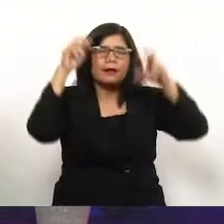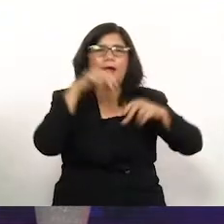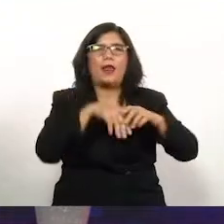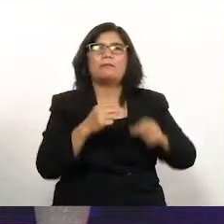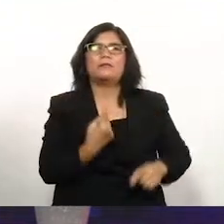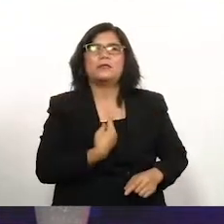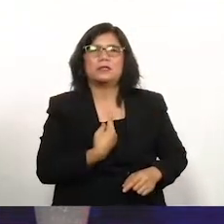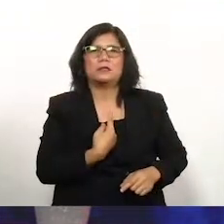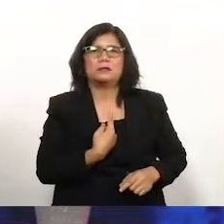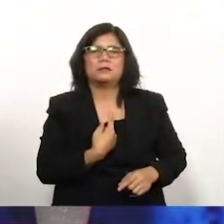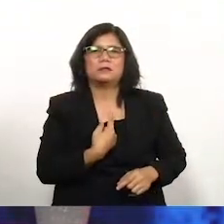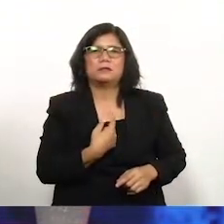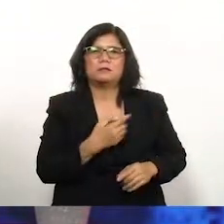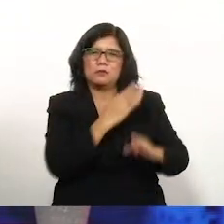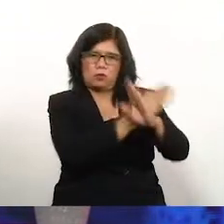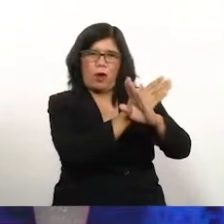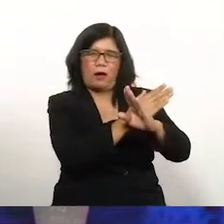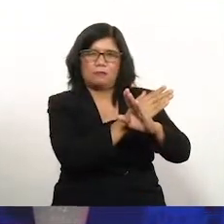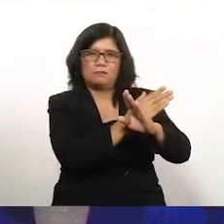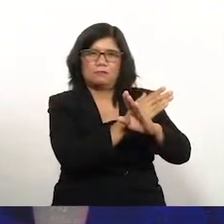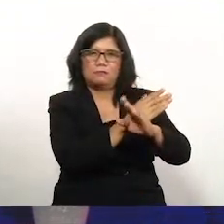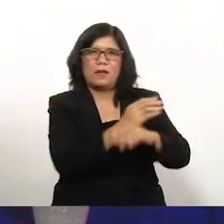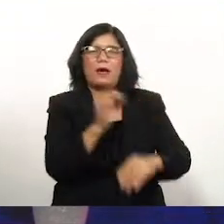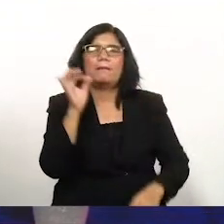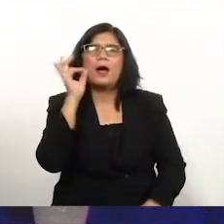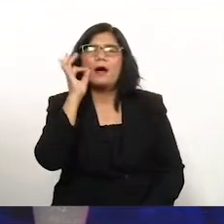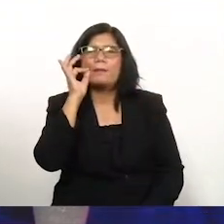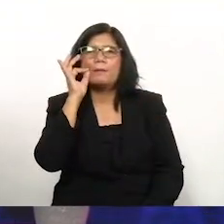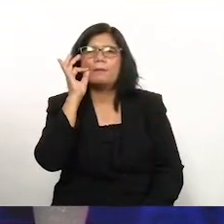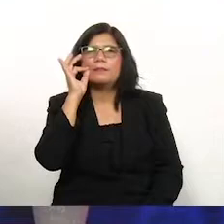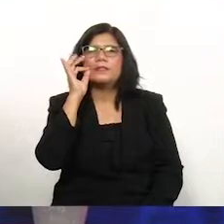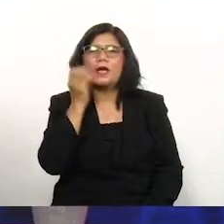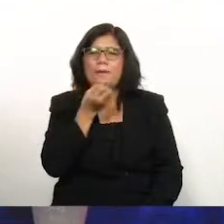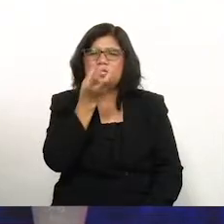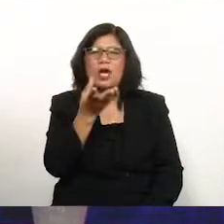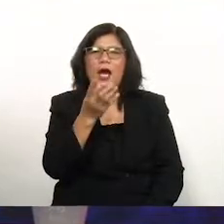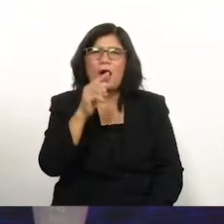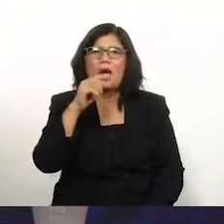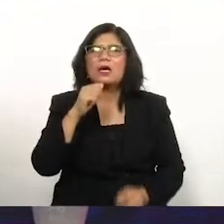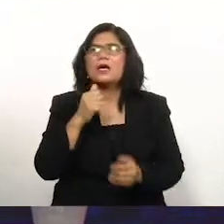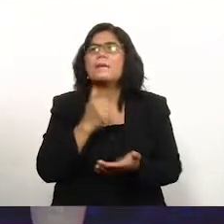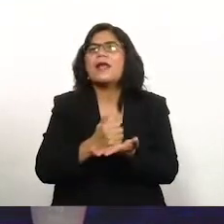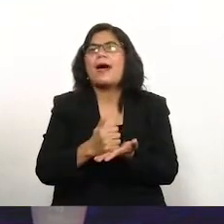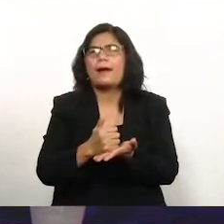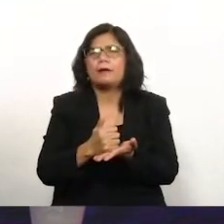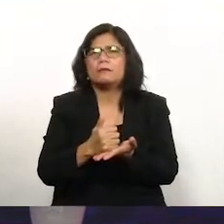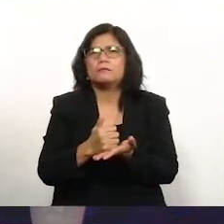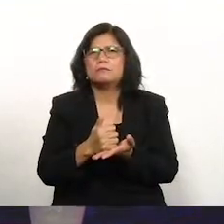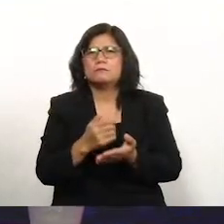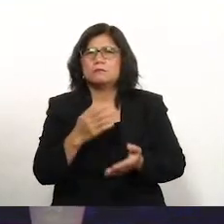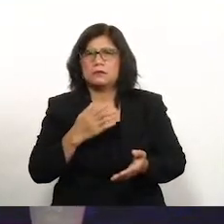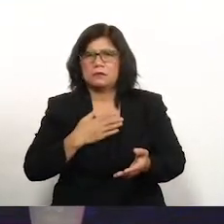saudara eh sorry Hai saya ngomong kebenarannya Hai karena saya jumpai